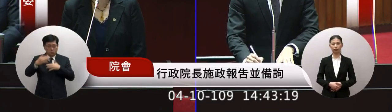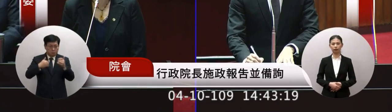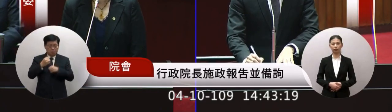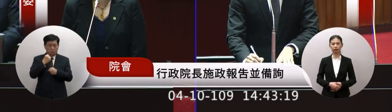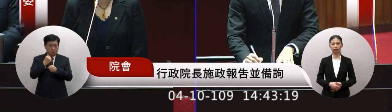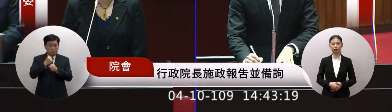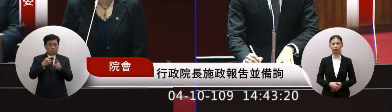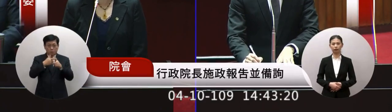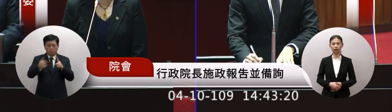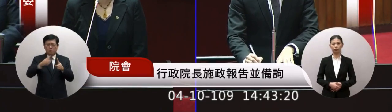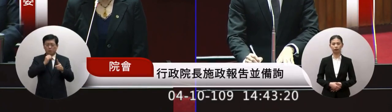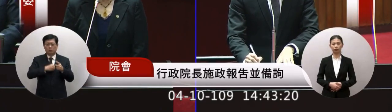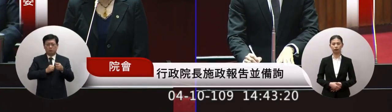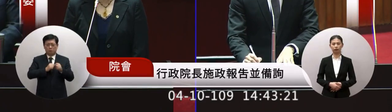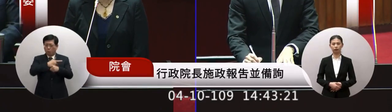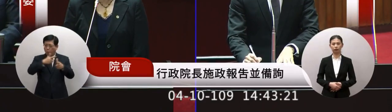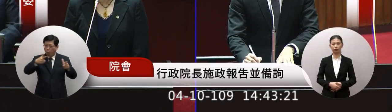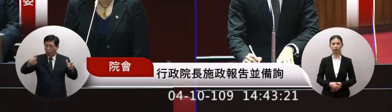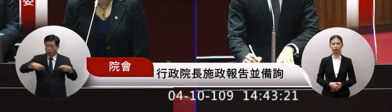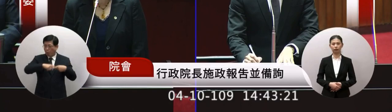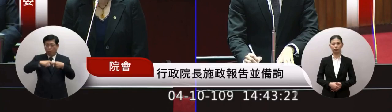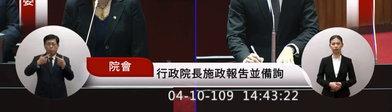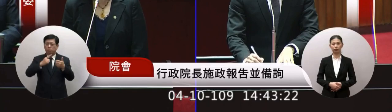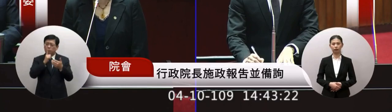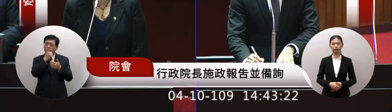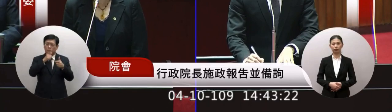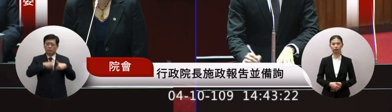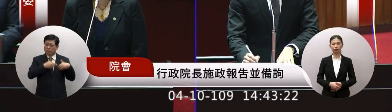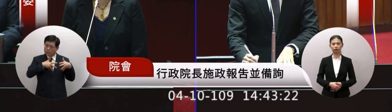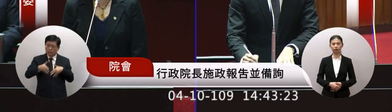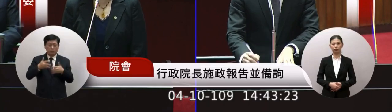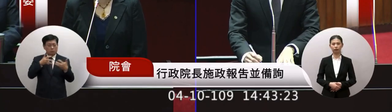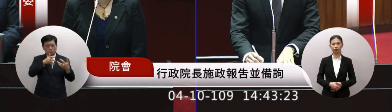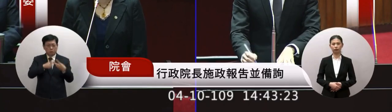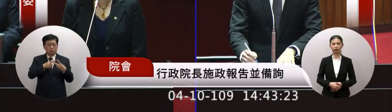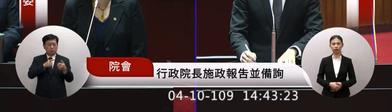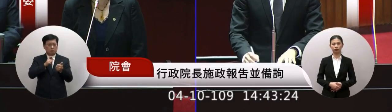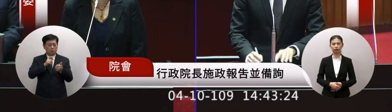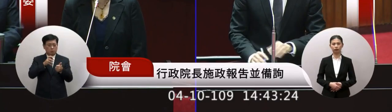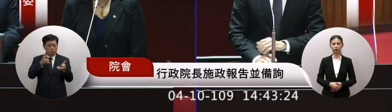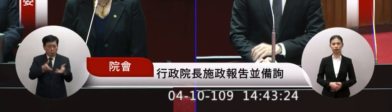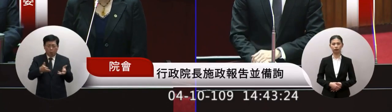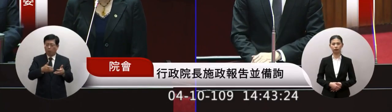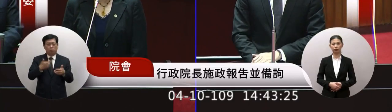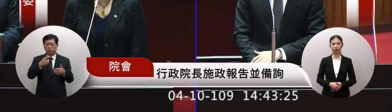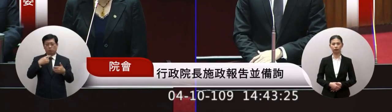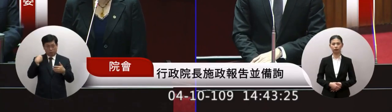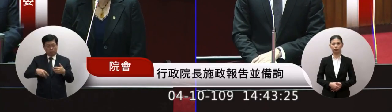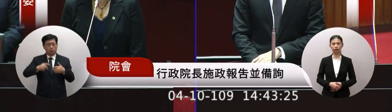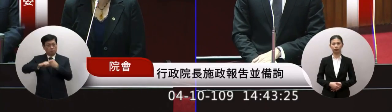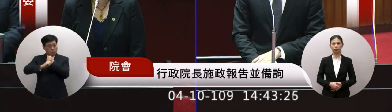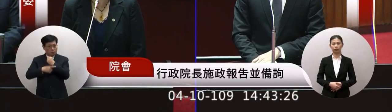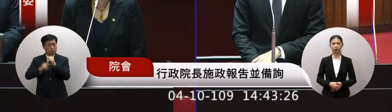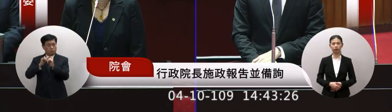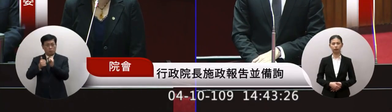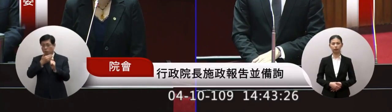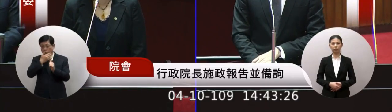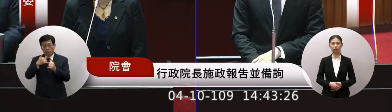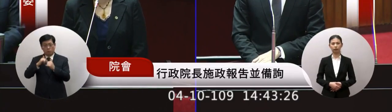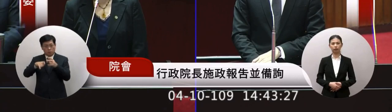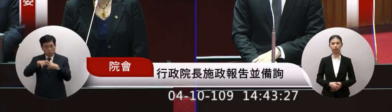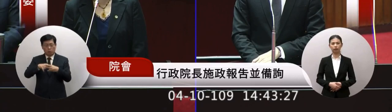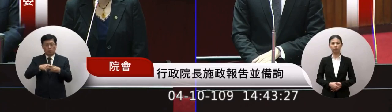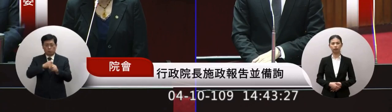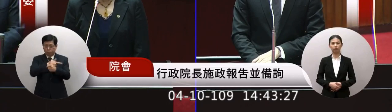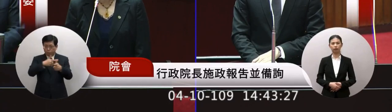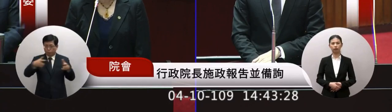域哈，伊唔是讲讲心理创伤、心理咨商，伊必须要讲有法律嘞，有社会福利、社工诶哈，等